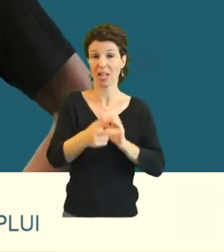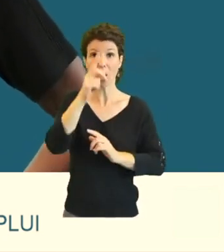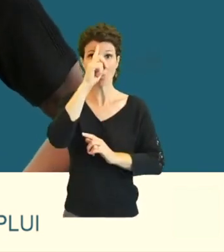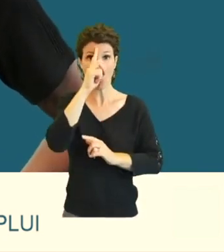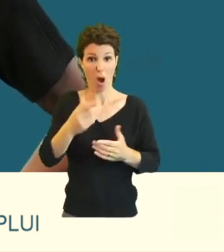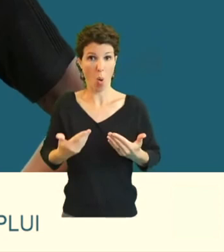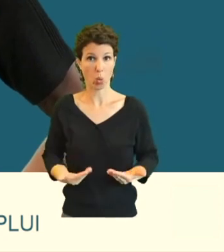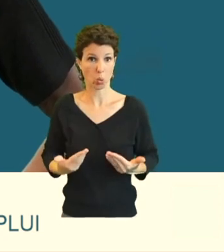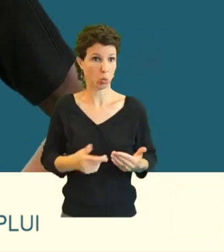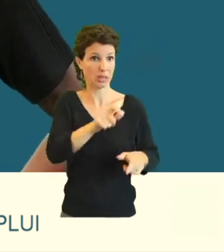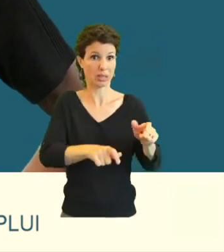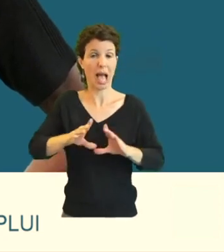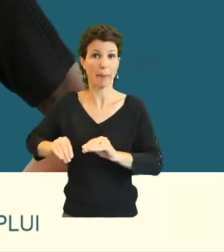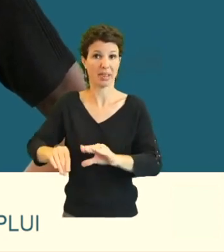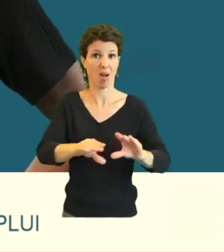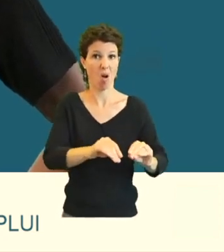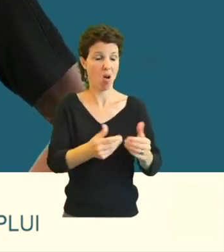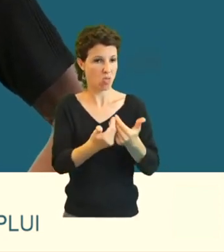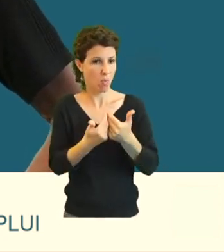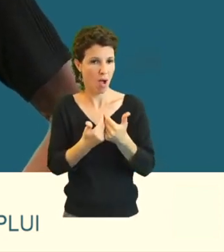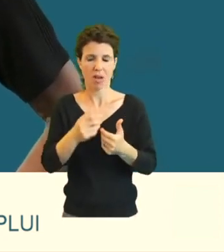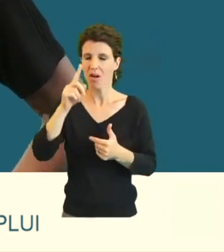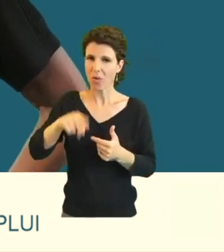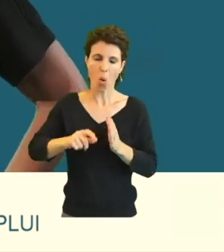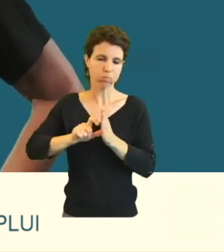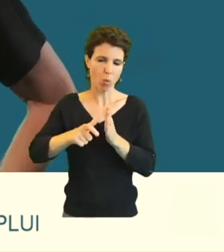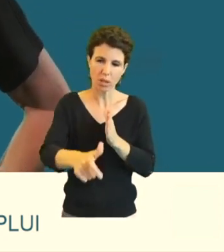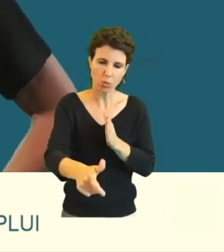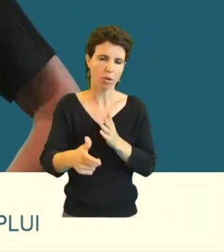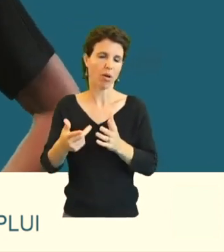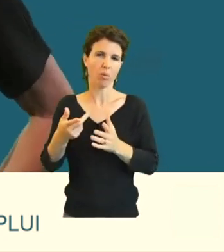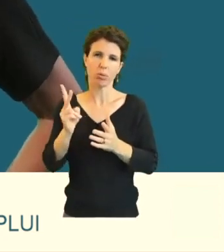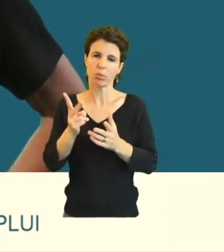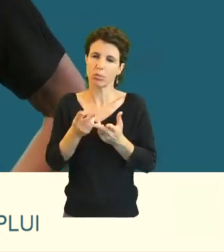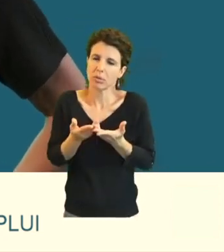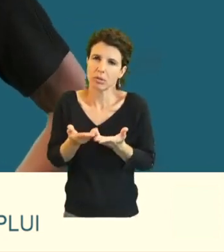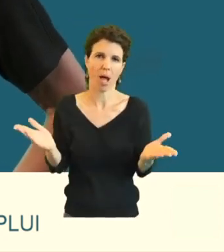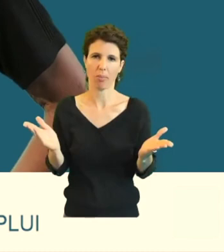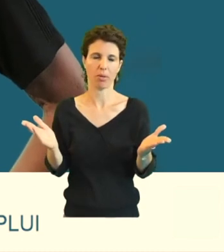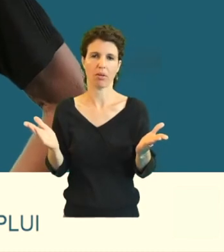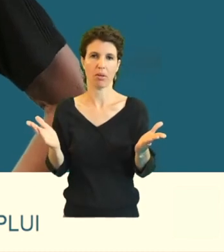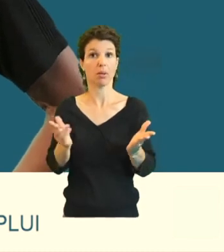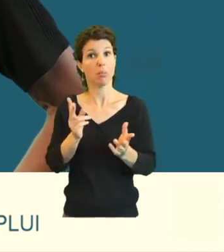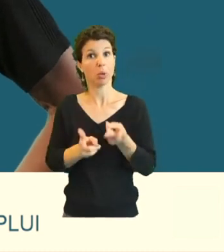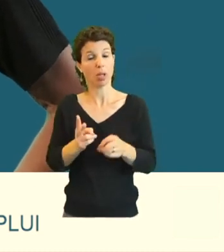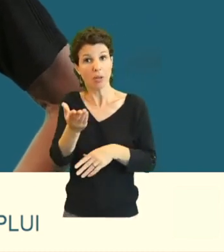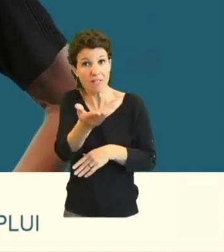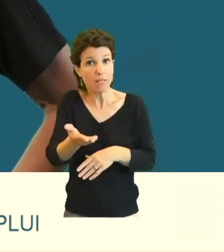de simplifier les procédures. Alors, vous avez peut-être des inquiétudes, mais moi, je